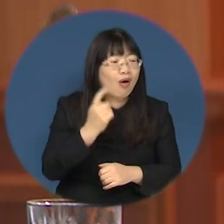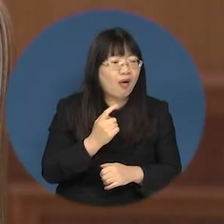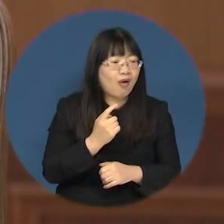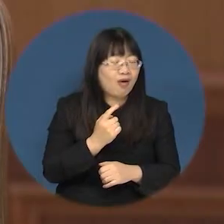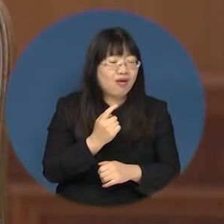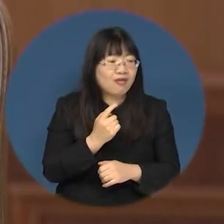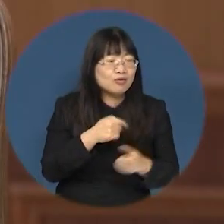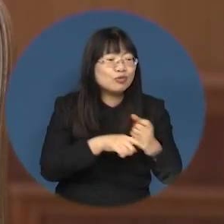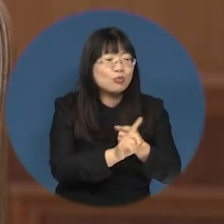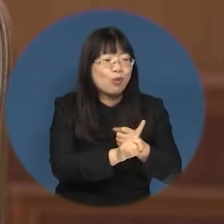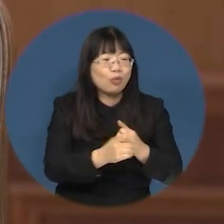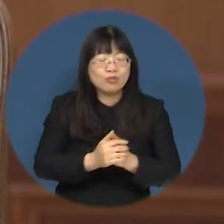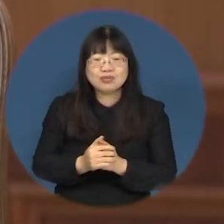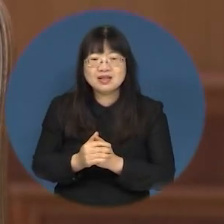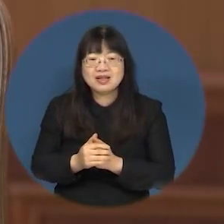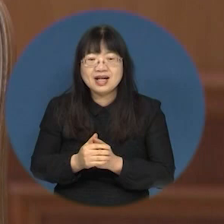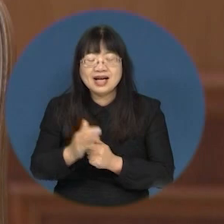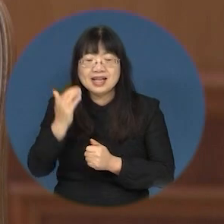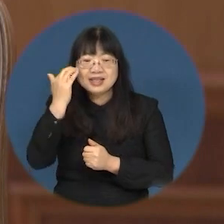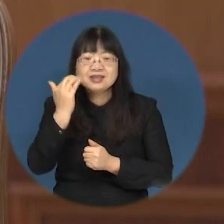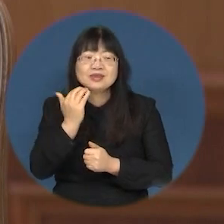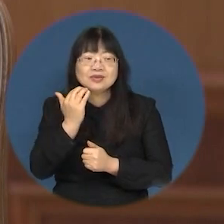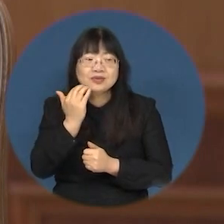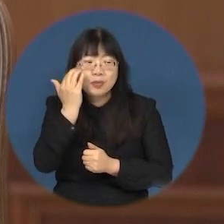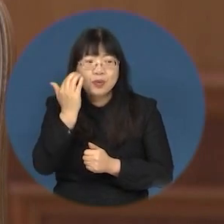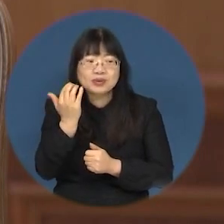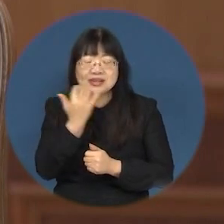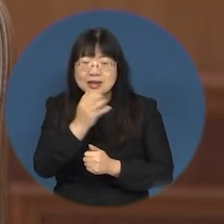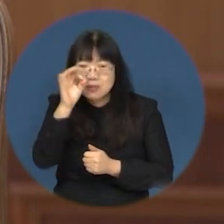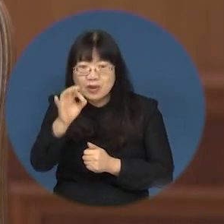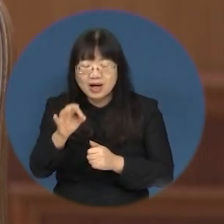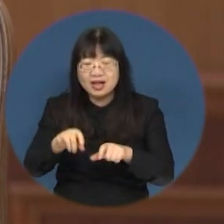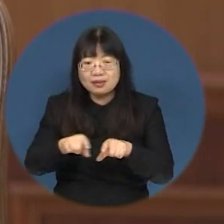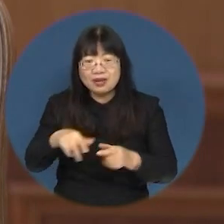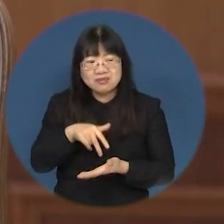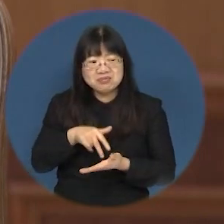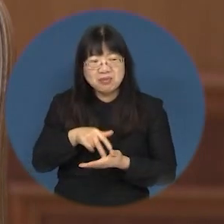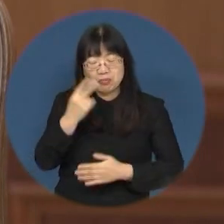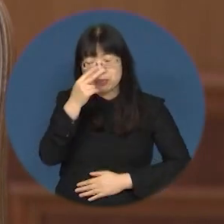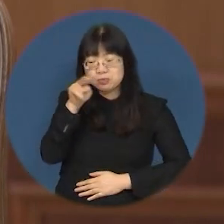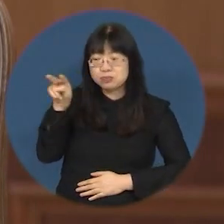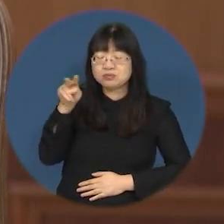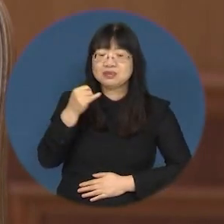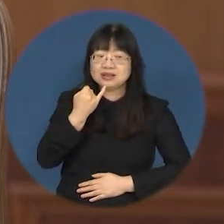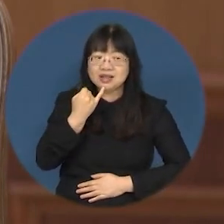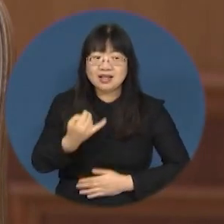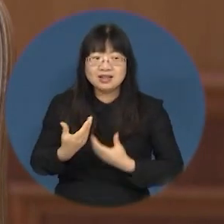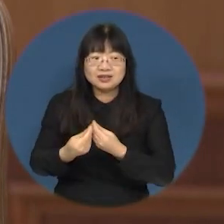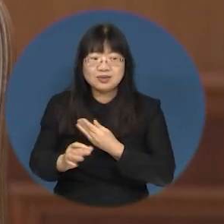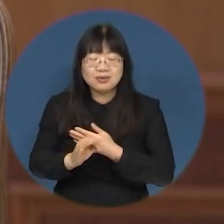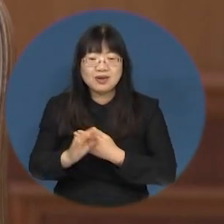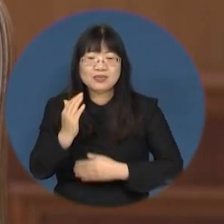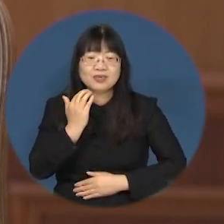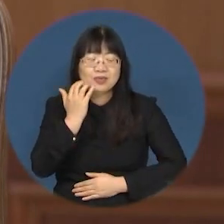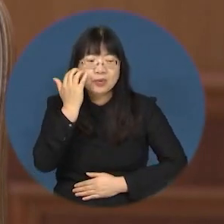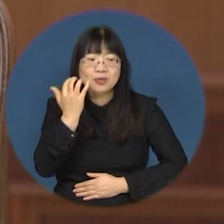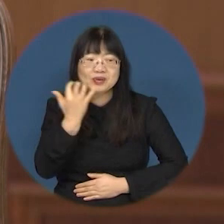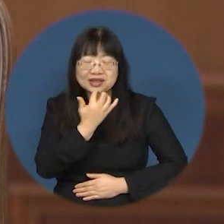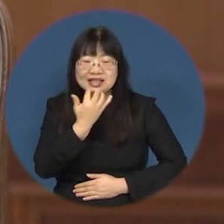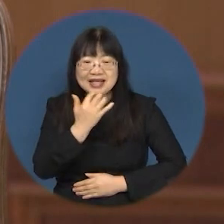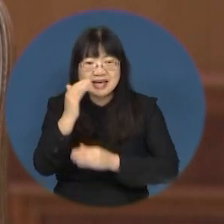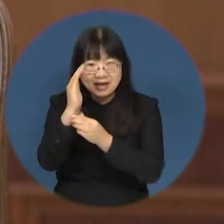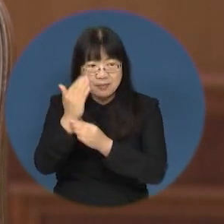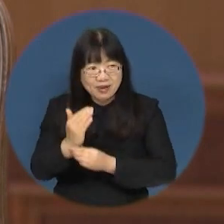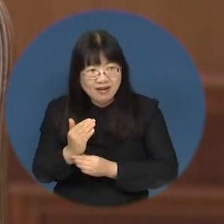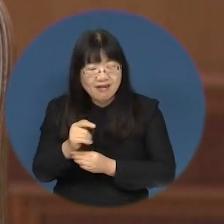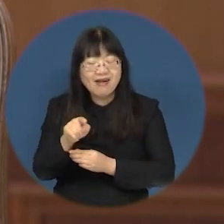초록 색깔이 이제 일반적으로 우리가 일반적 시선에서 볼 때는 괜찮아요. 예. 예를 들어서 뭐 녹색의 어떤